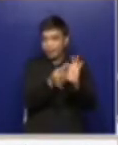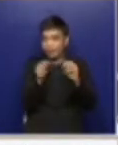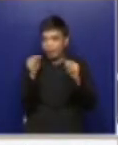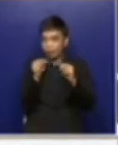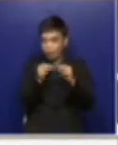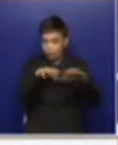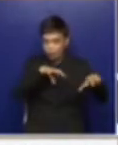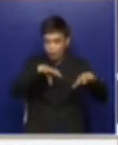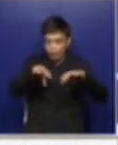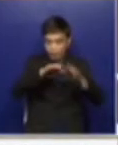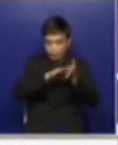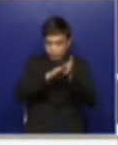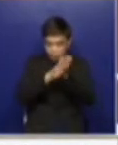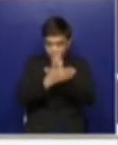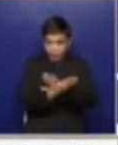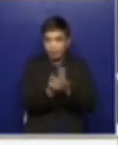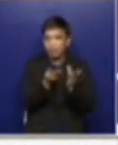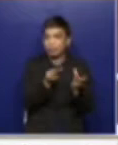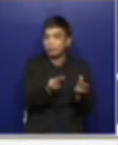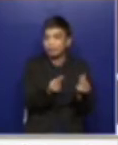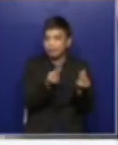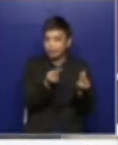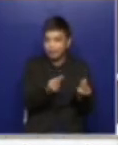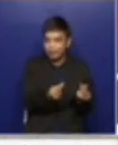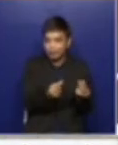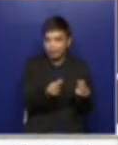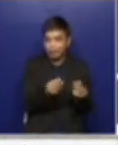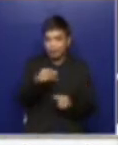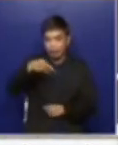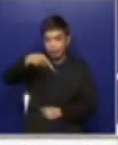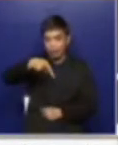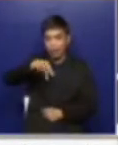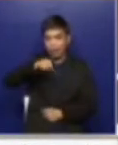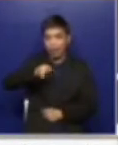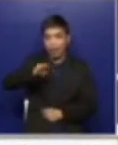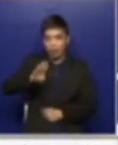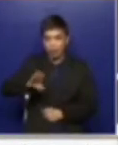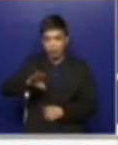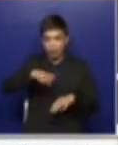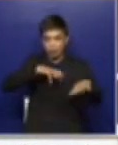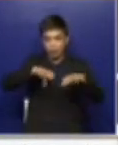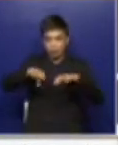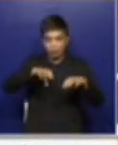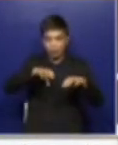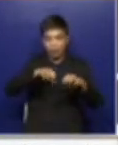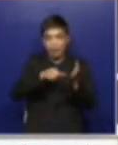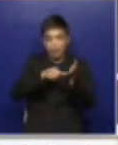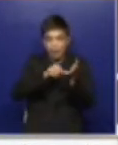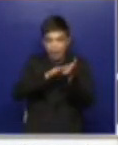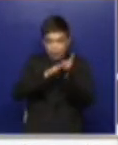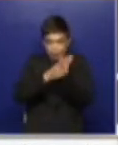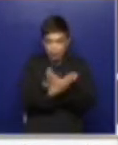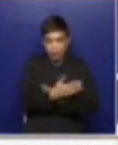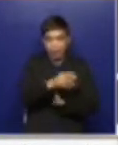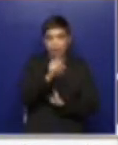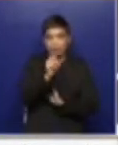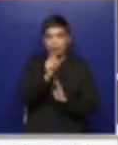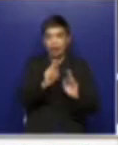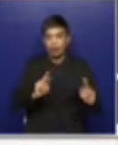ำเนินการเกี่ยวกับที่ดินในเรื่องพระราชบัญญัติบริหารปรับปรุงกระทรวงทบวงกรมฉ